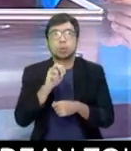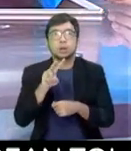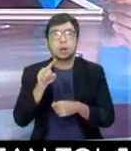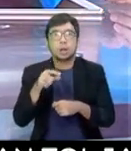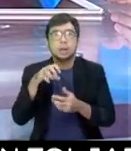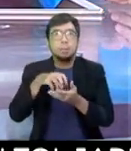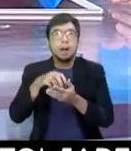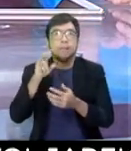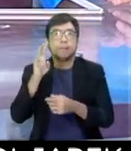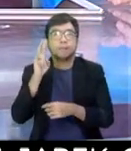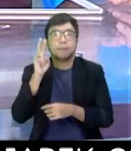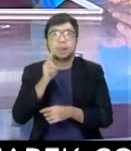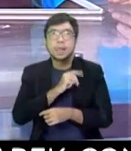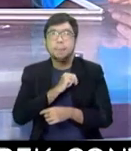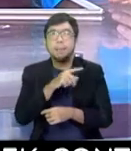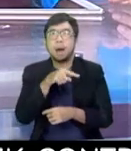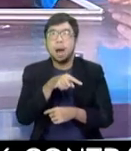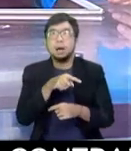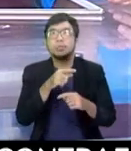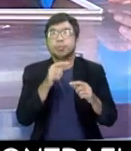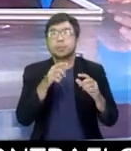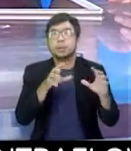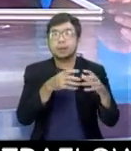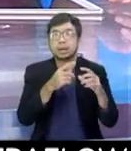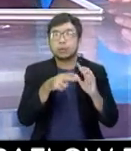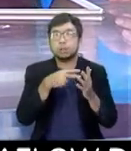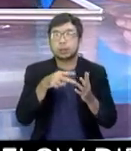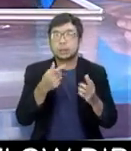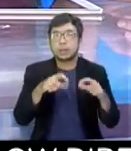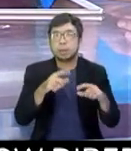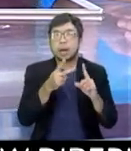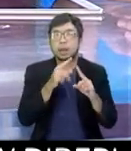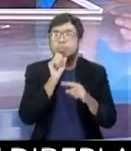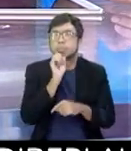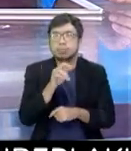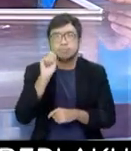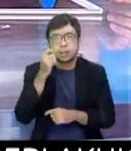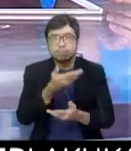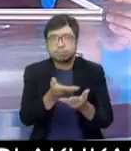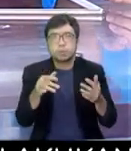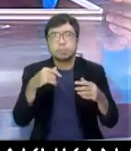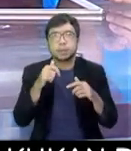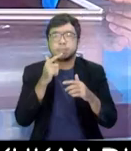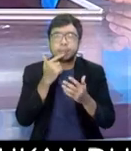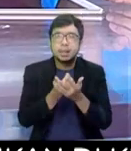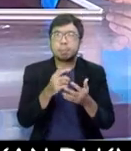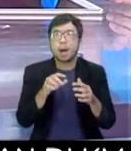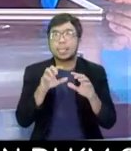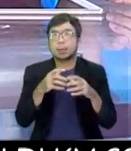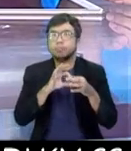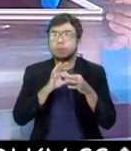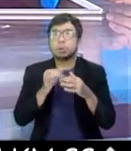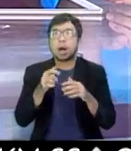Vietnam. Ketua Umum Federasi Futsal Indonesia, Ritanu Sudibyo, mengingatkan agar para pemain mementingkan kerjasama tim agar dapat membawa